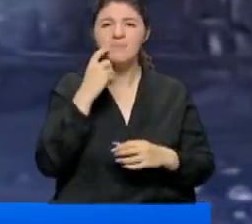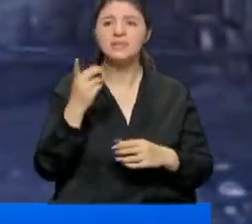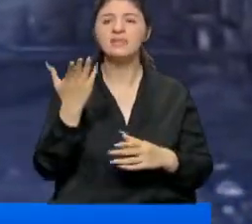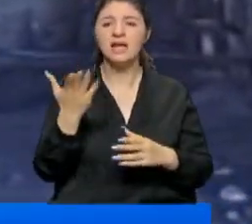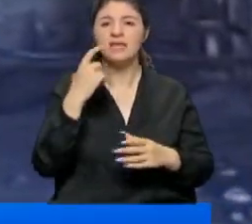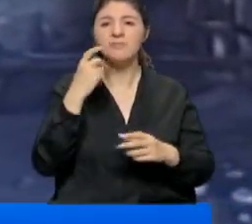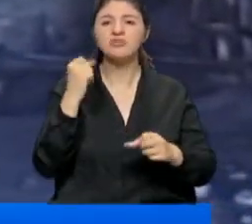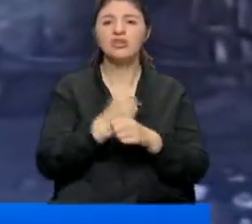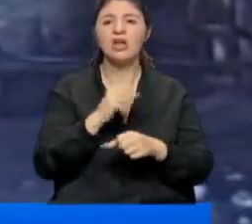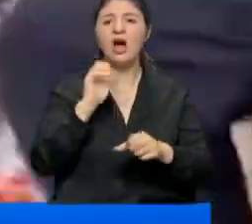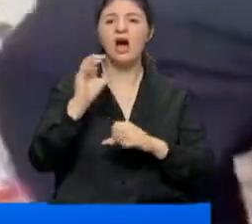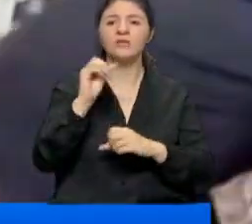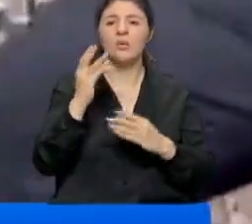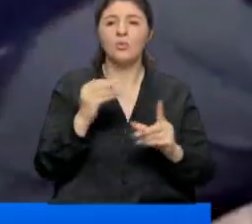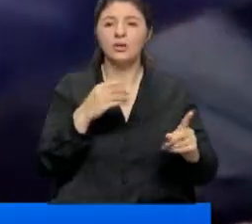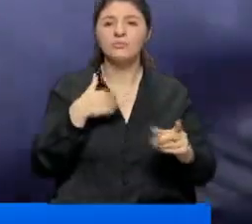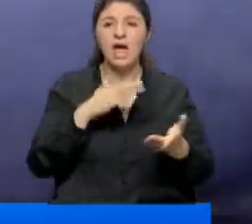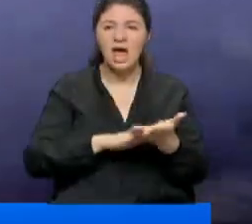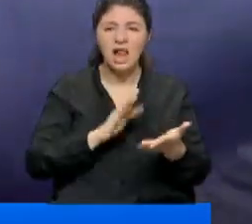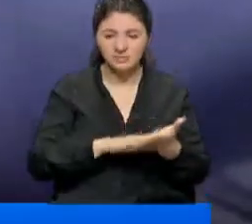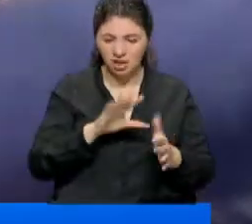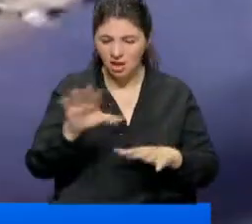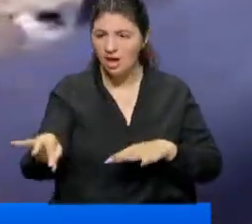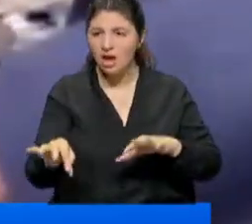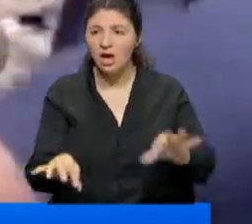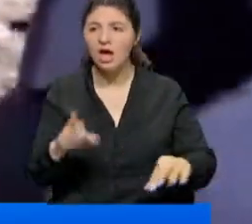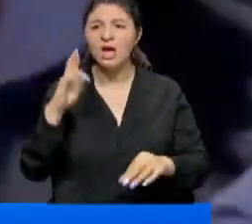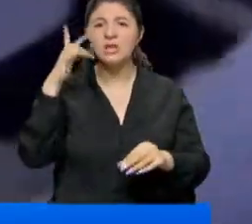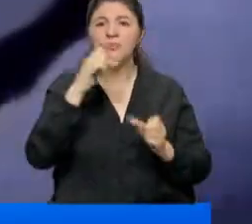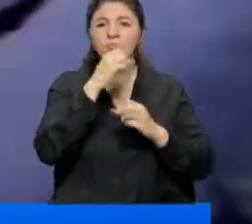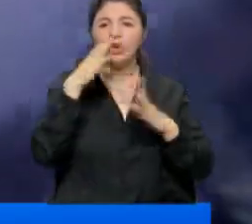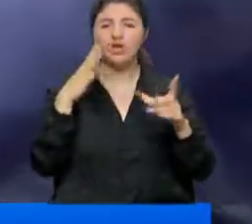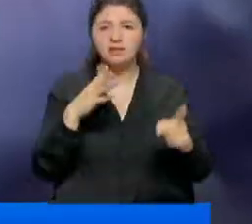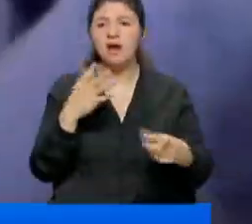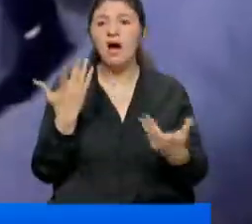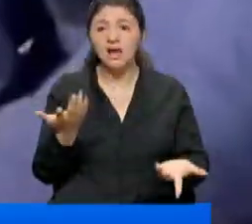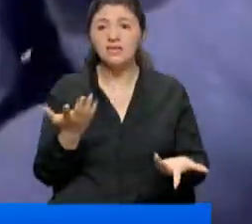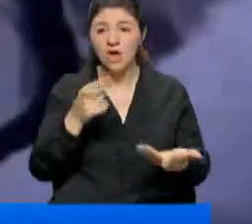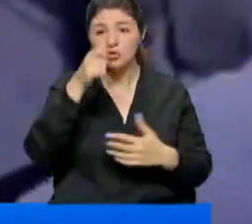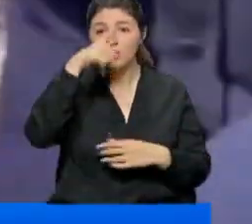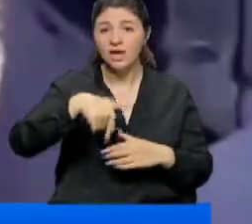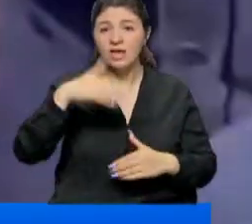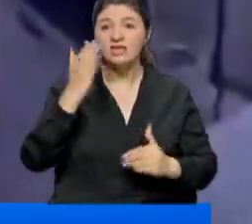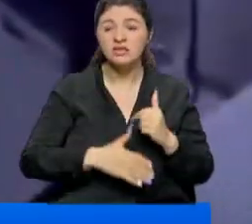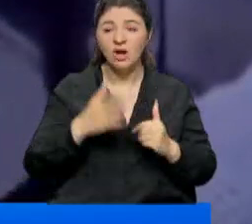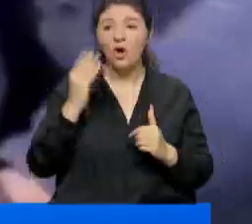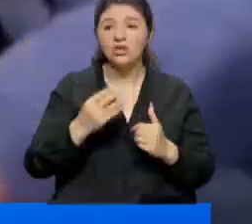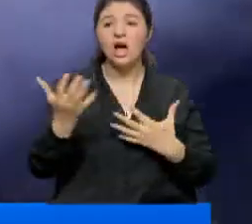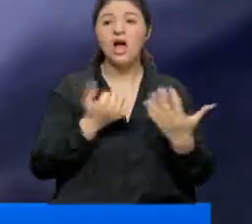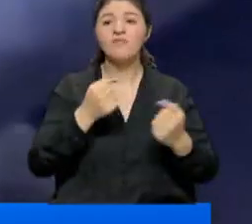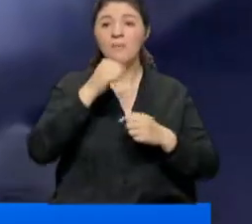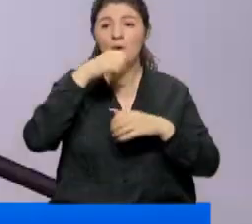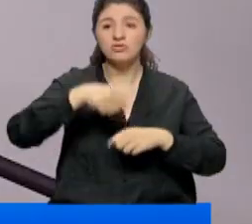metal yani Demir Çelik atıkları oluşturduğu Elimizi nereye atsak yabancı poşetler ve hatta Türkiye'de yasaklanan